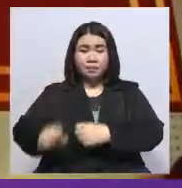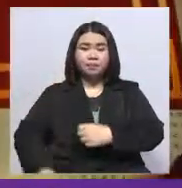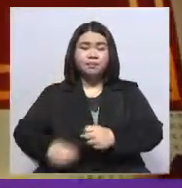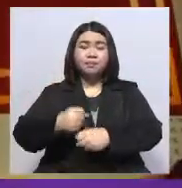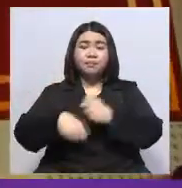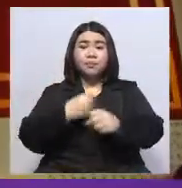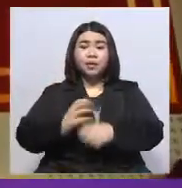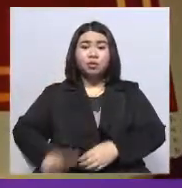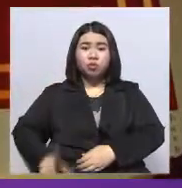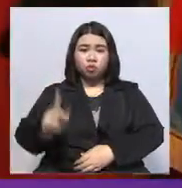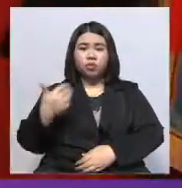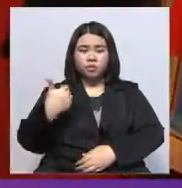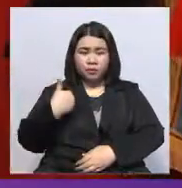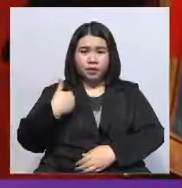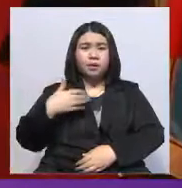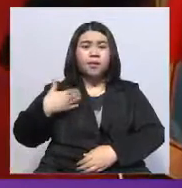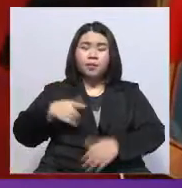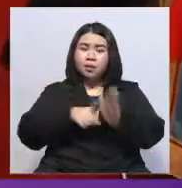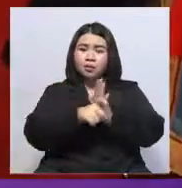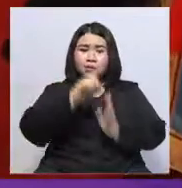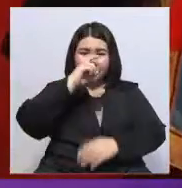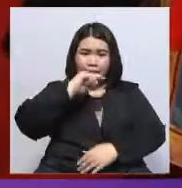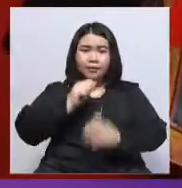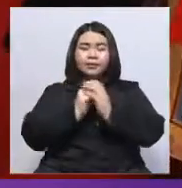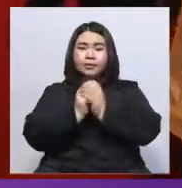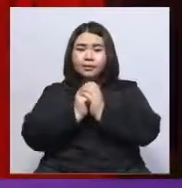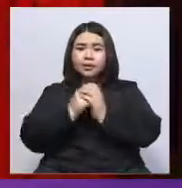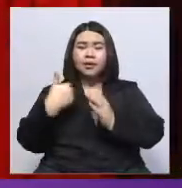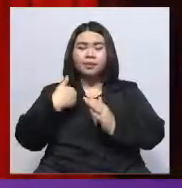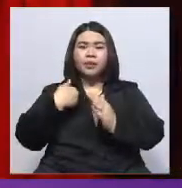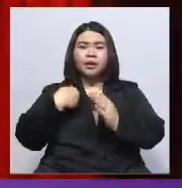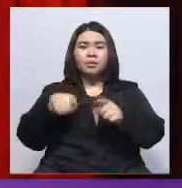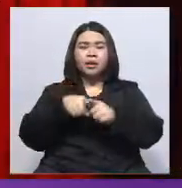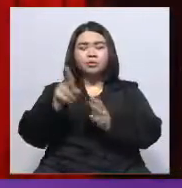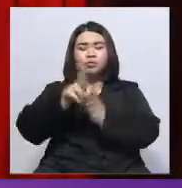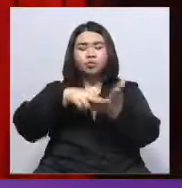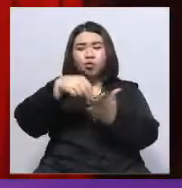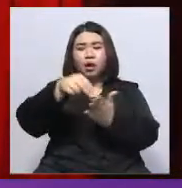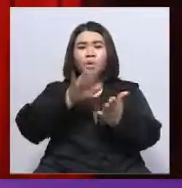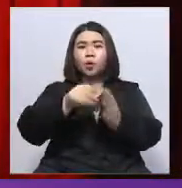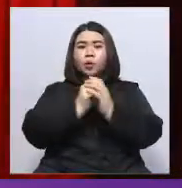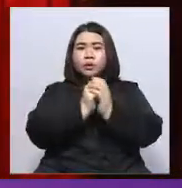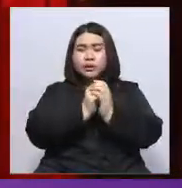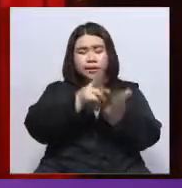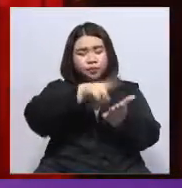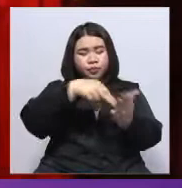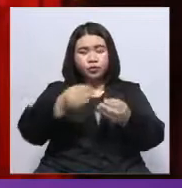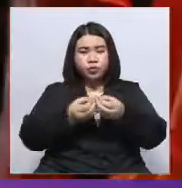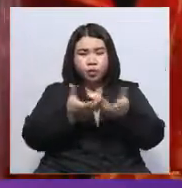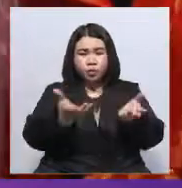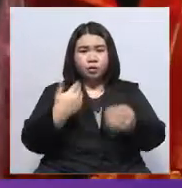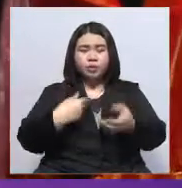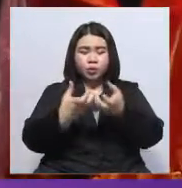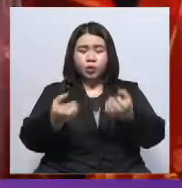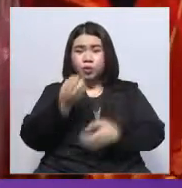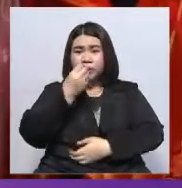ยจะมีการจัดแสดงและจำหน่ายผ้าไหมไทยผ้าไหมจีนการเขียนคำอวยพรด้วยผู้กันจีนและอิ่มอร่อยกับอาหารมง